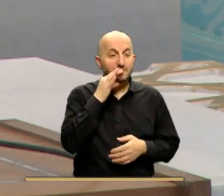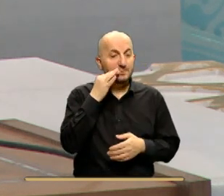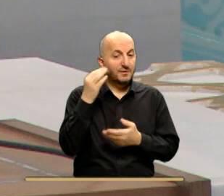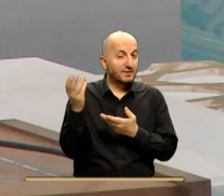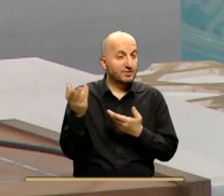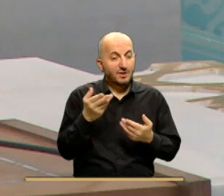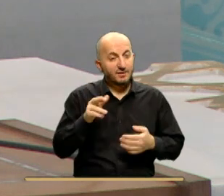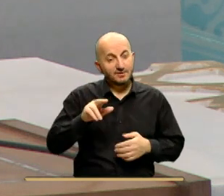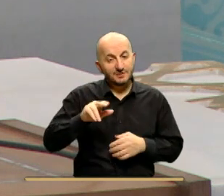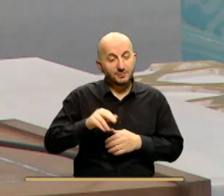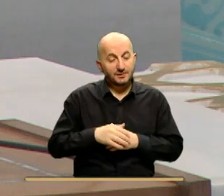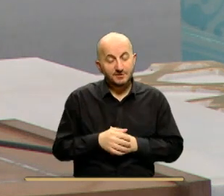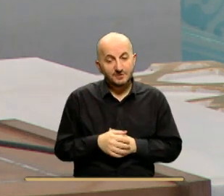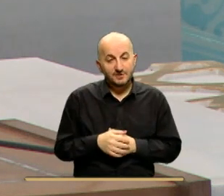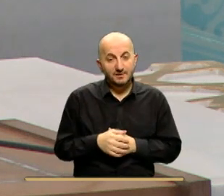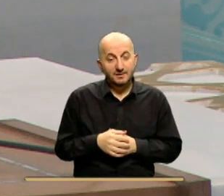çağrı gibi